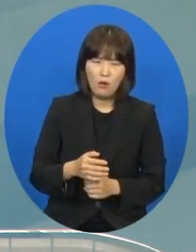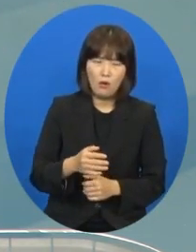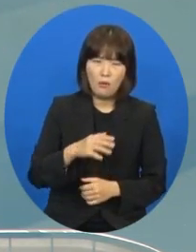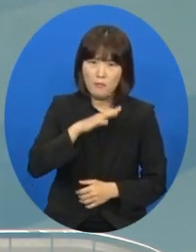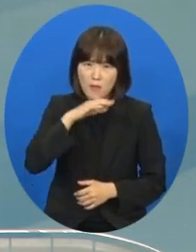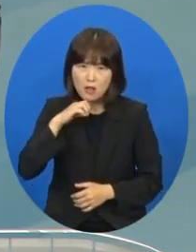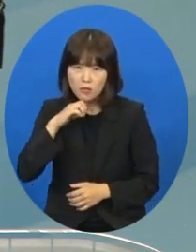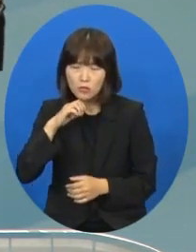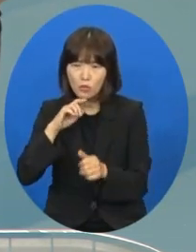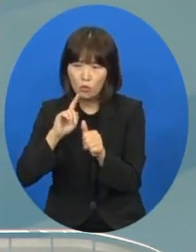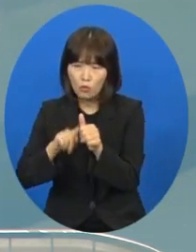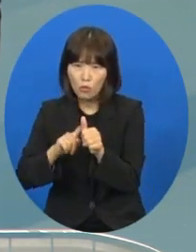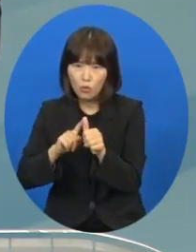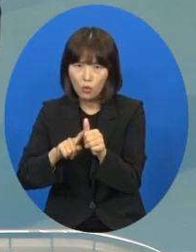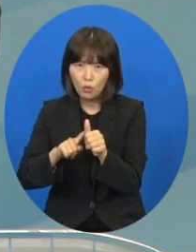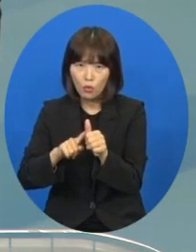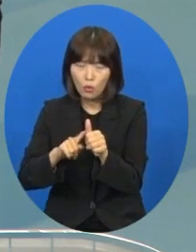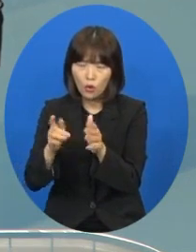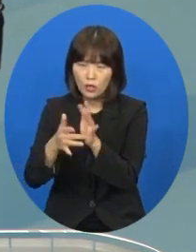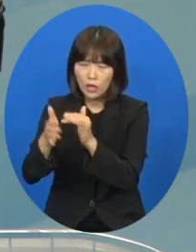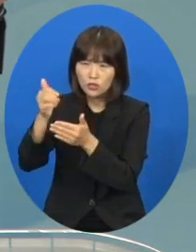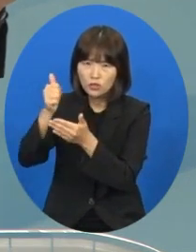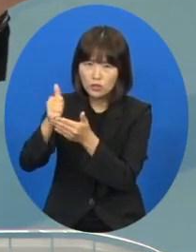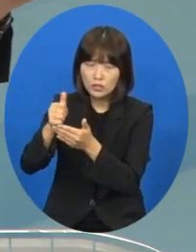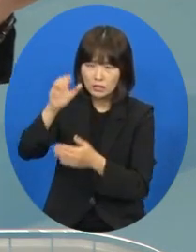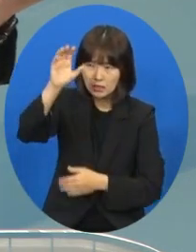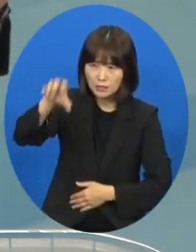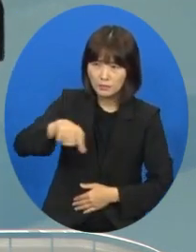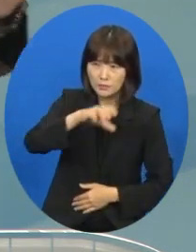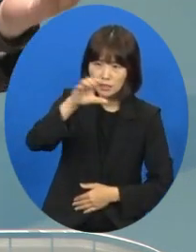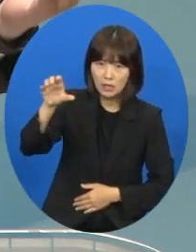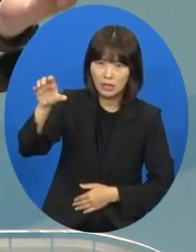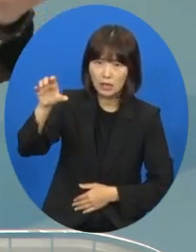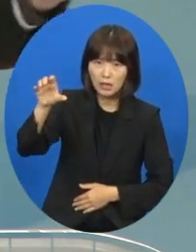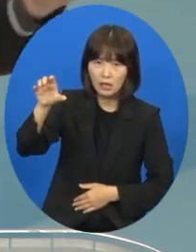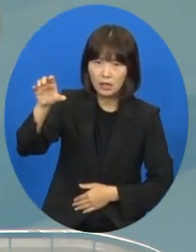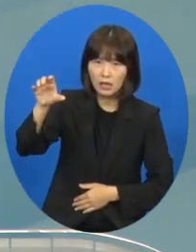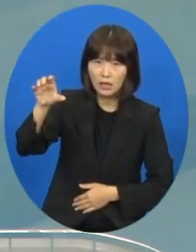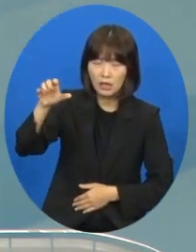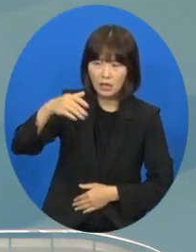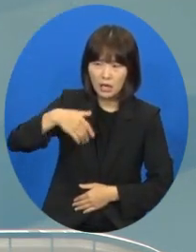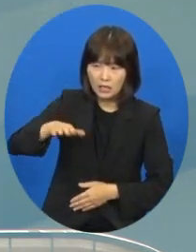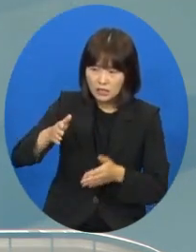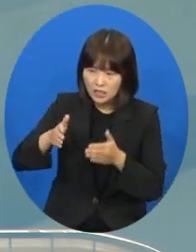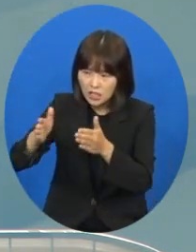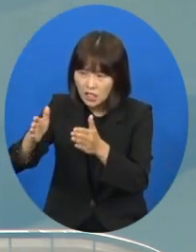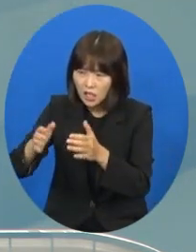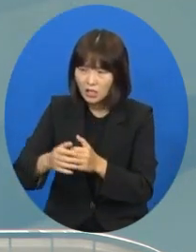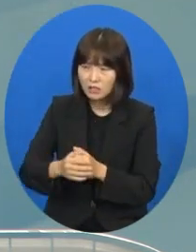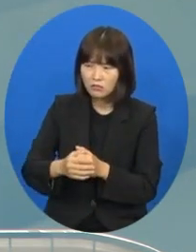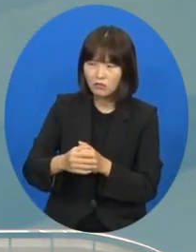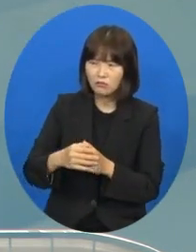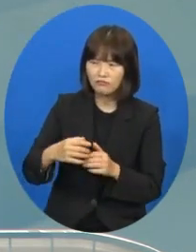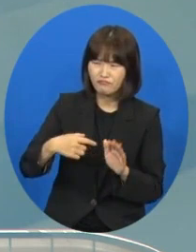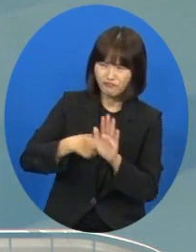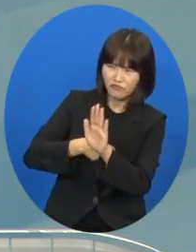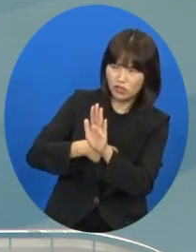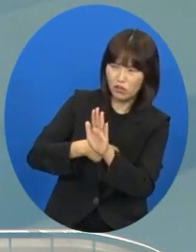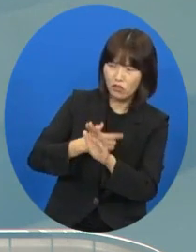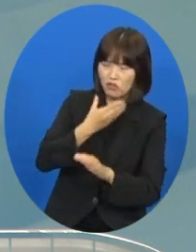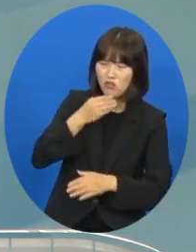저 베드로도 예수님을 그 십자가에 가는 길에서 부인하고 저주까지 했대.